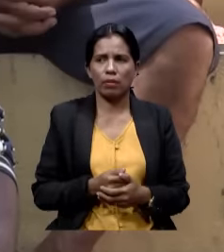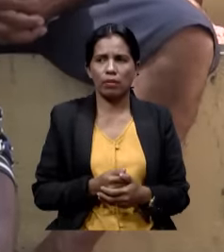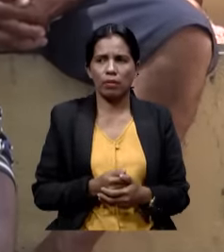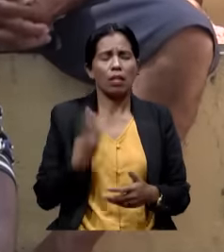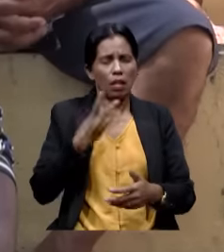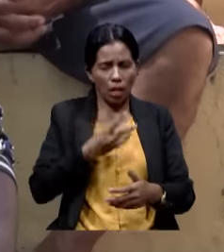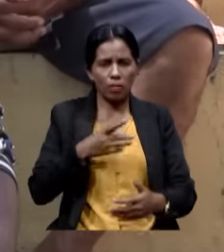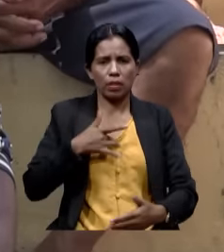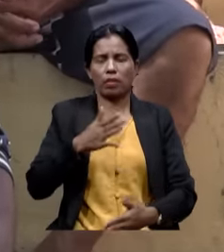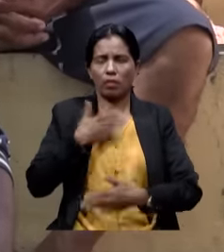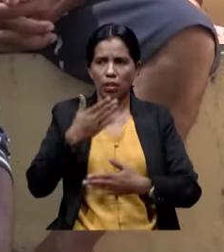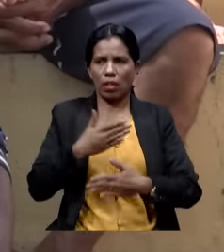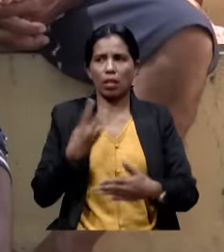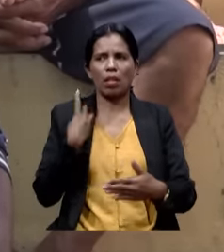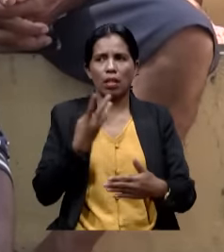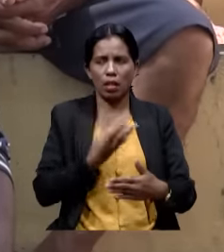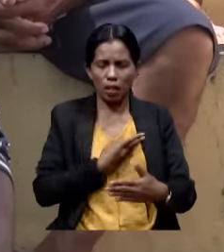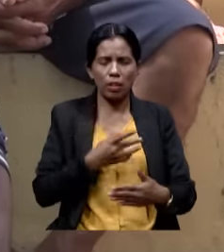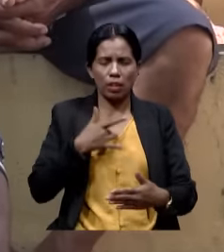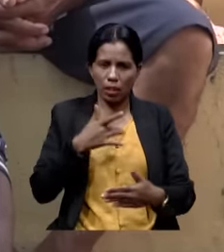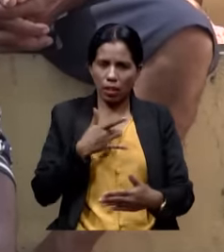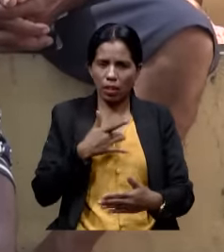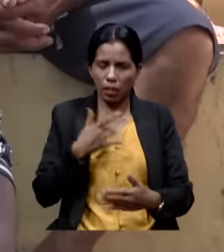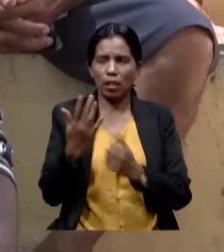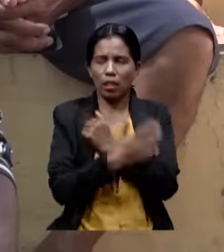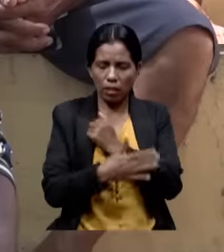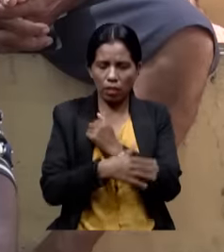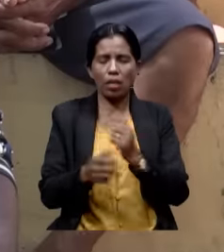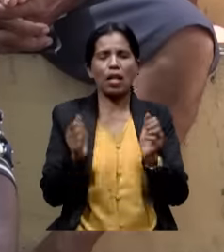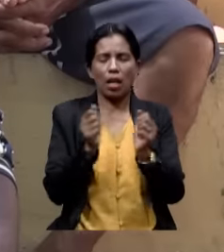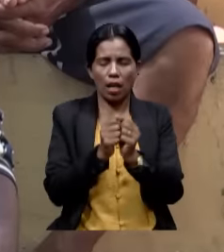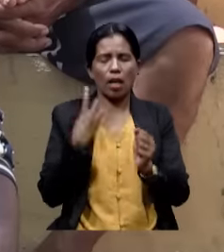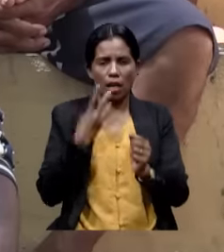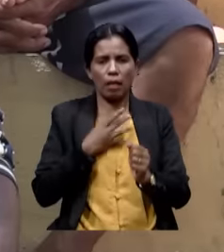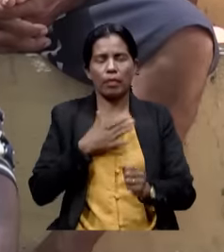Ami senti content. Ami se iya ami mas senti kata kayak nasau nih mas aminian.